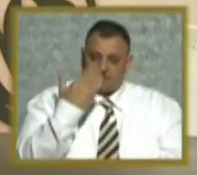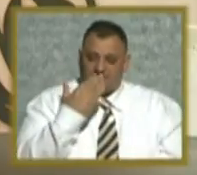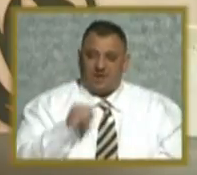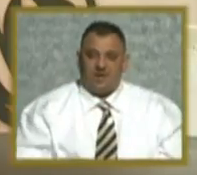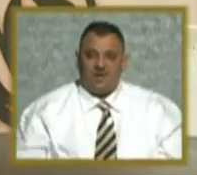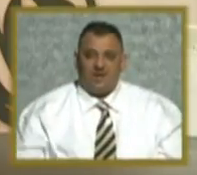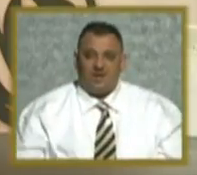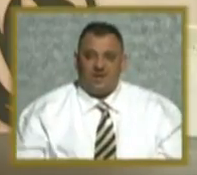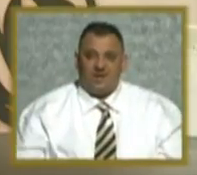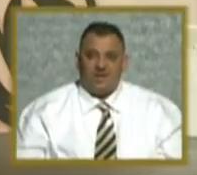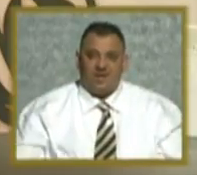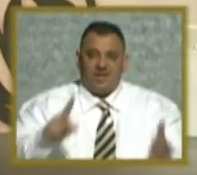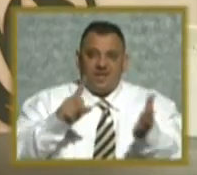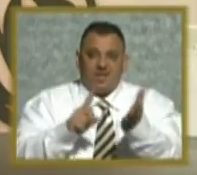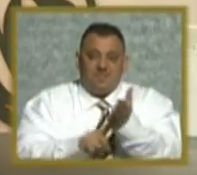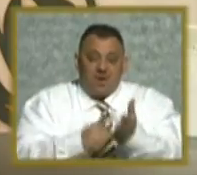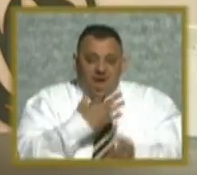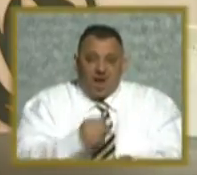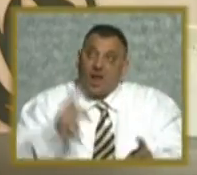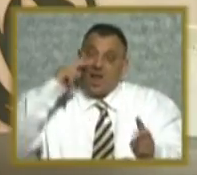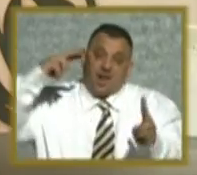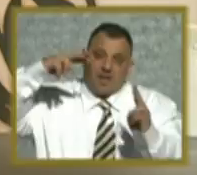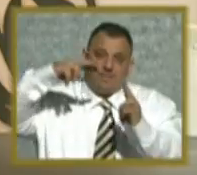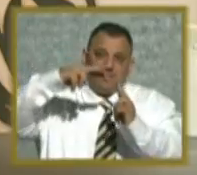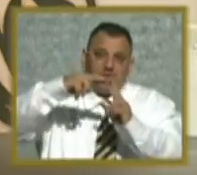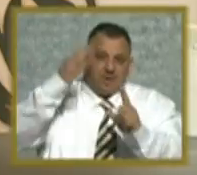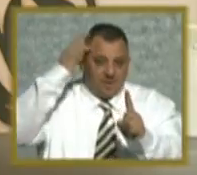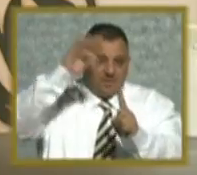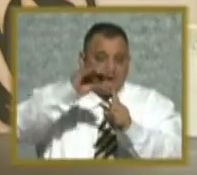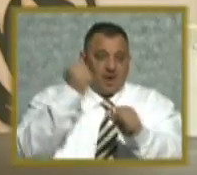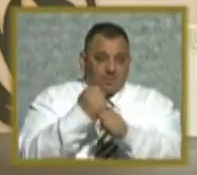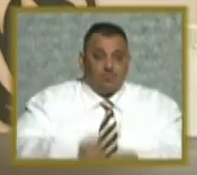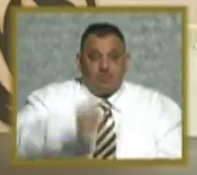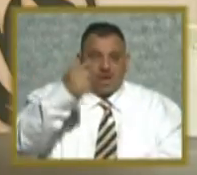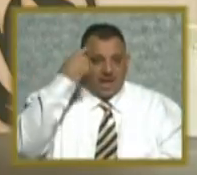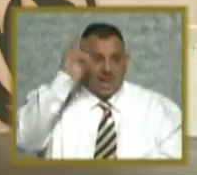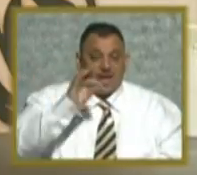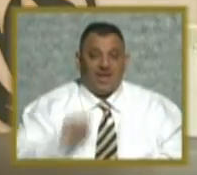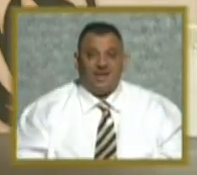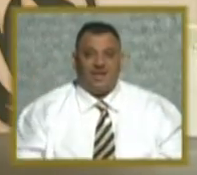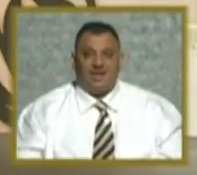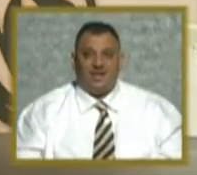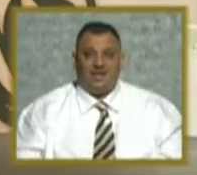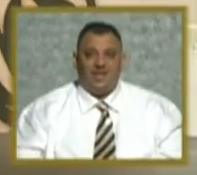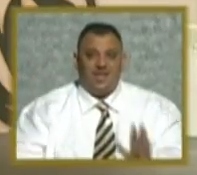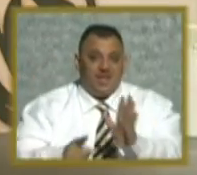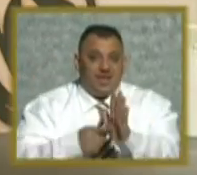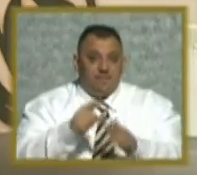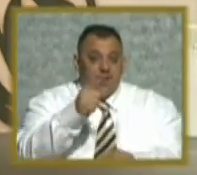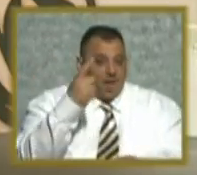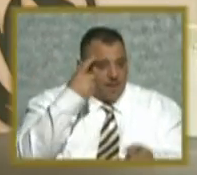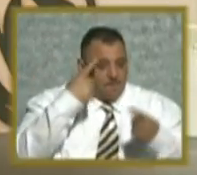معهم إذ يبيتون ما لا يرضى من القول وكان الله بما يعملون محيطا. ولذلك أنت يا أخي الفاضل ينبغي أن